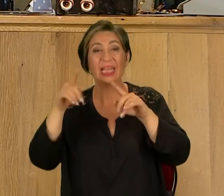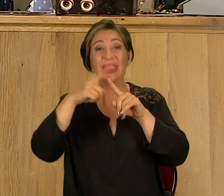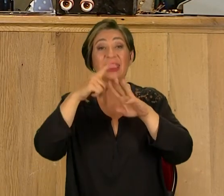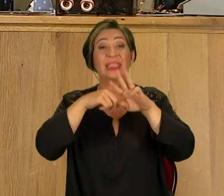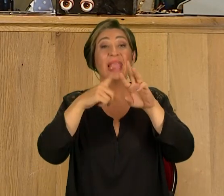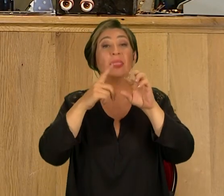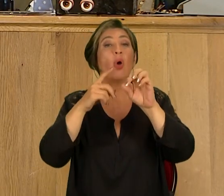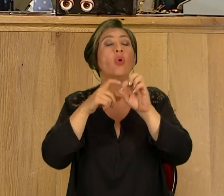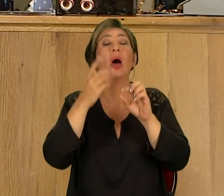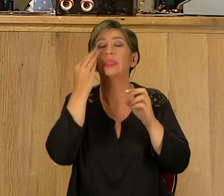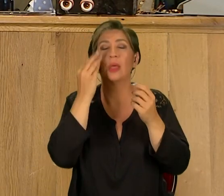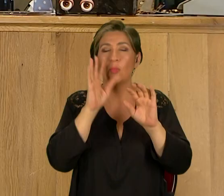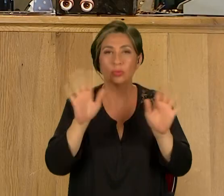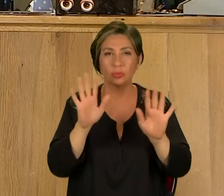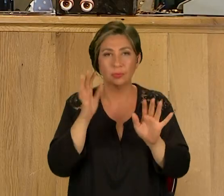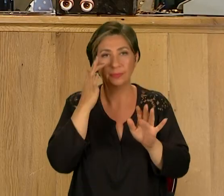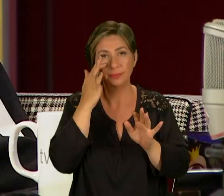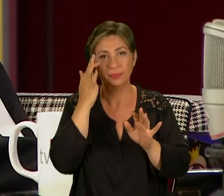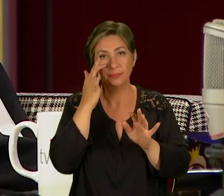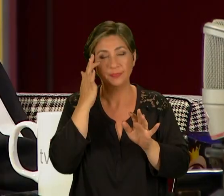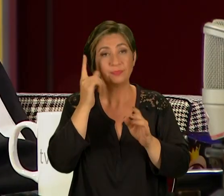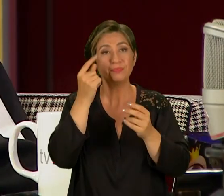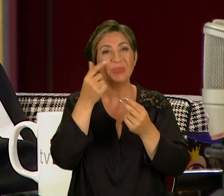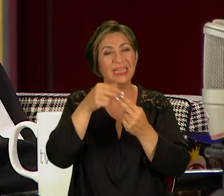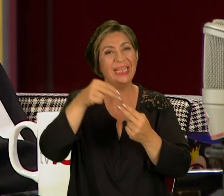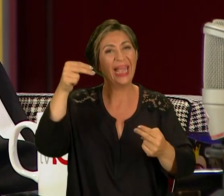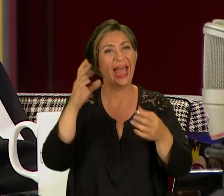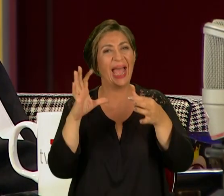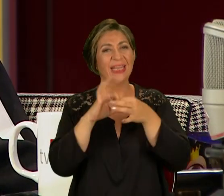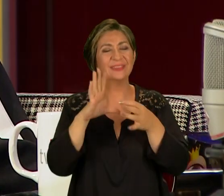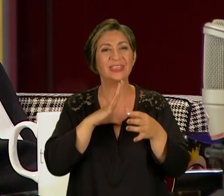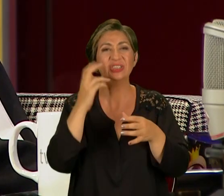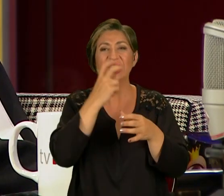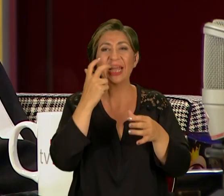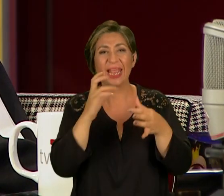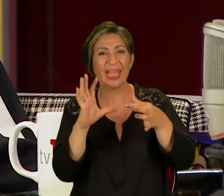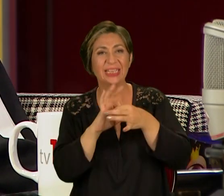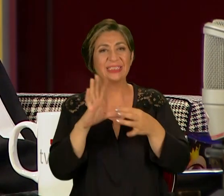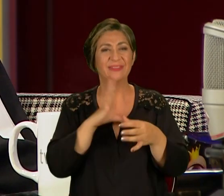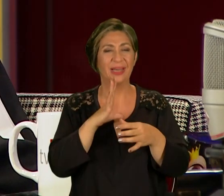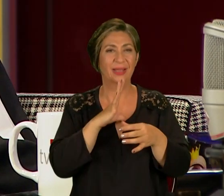değil. Ya biraz hikayeyle de ilgisi var, şarkılarla da ilgisi var.